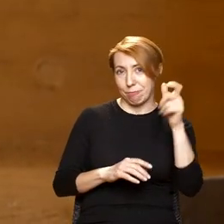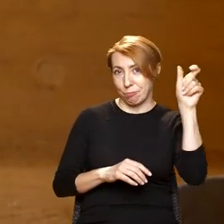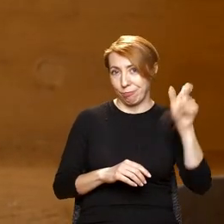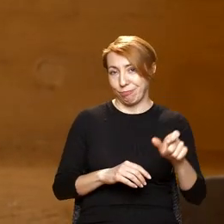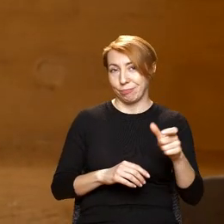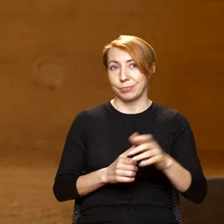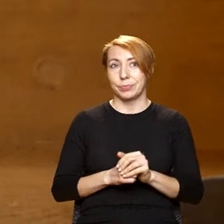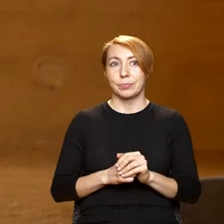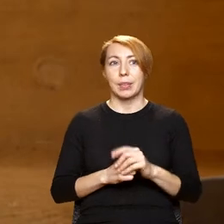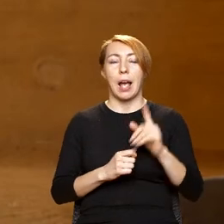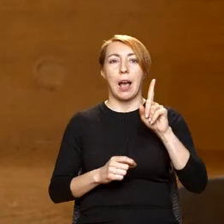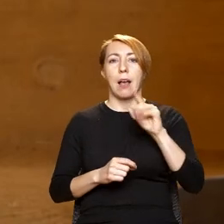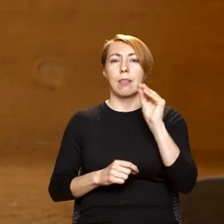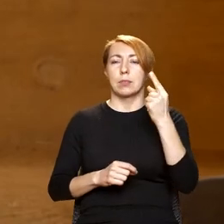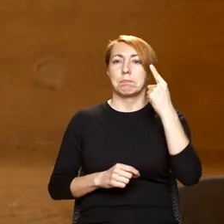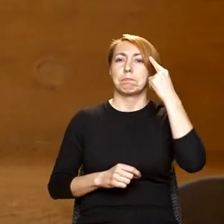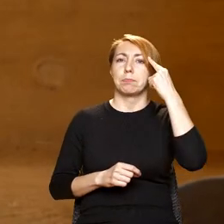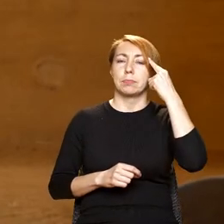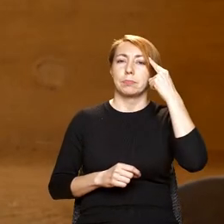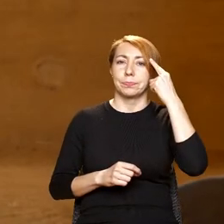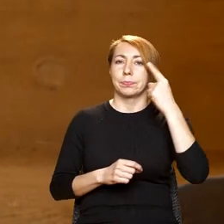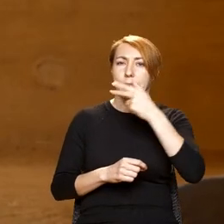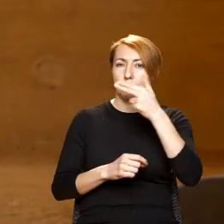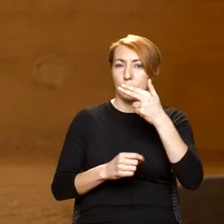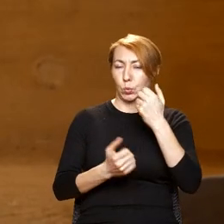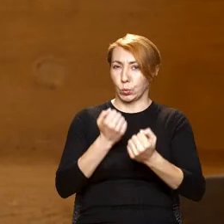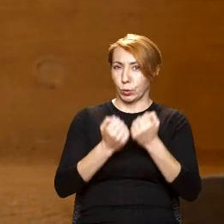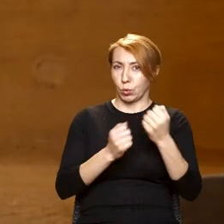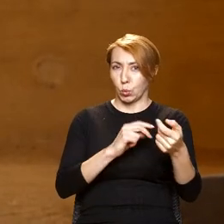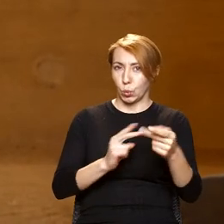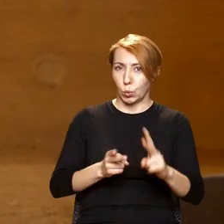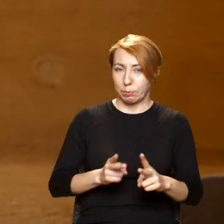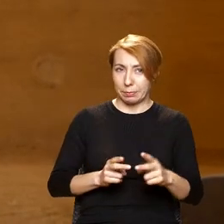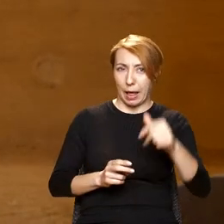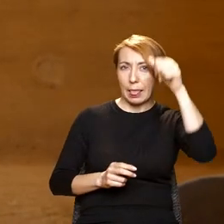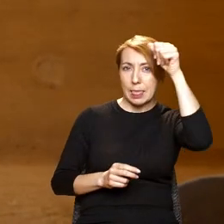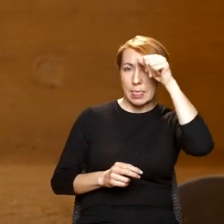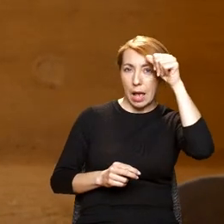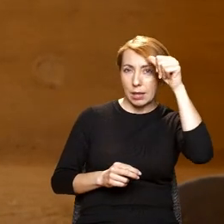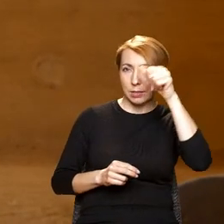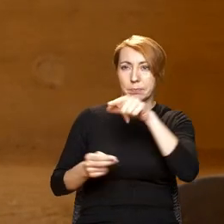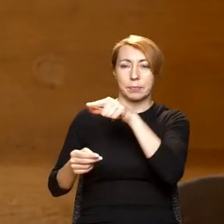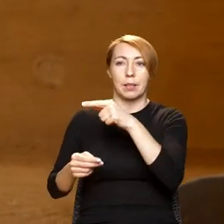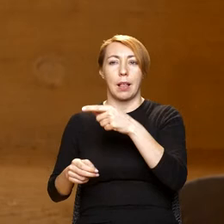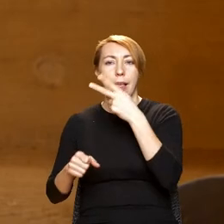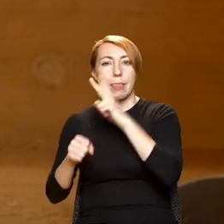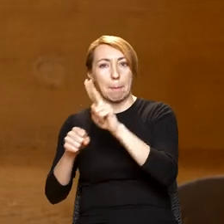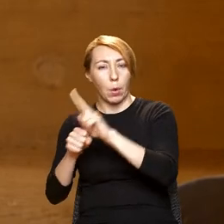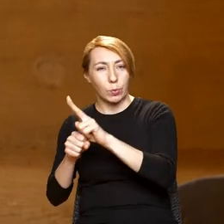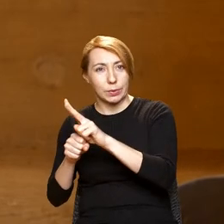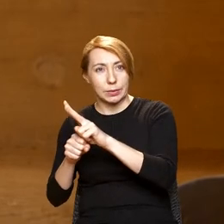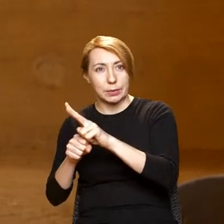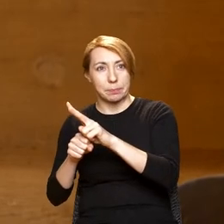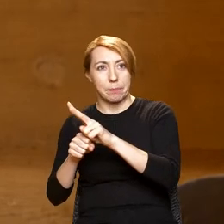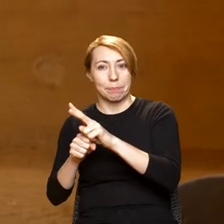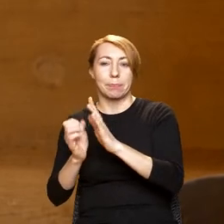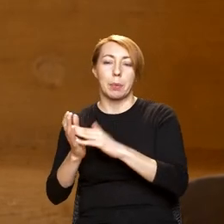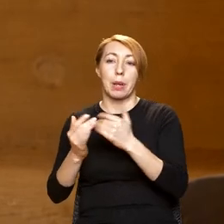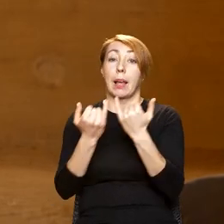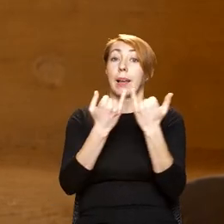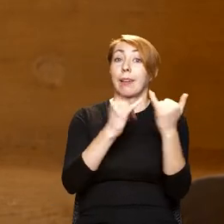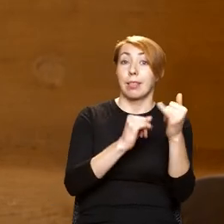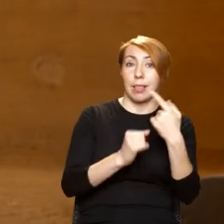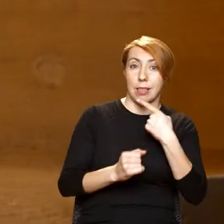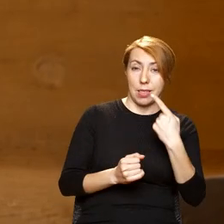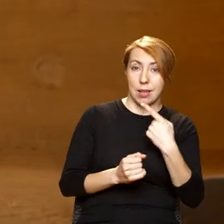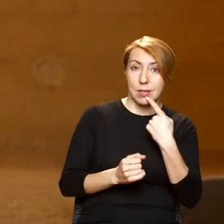się przypomniało a propos trudności w tłumaczeniu tych nazw z japońskiego, bo jeszcze jakby to było z innych